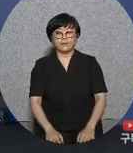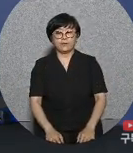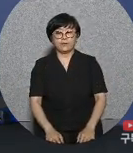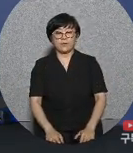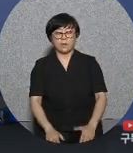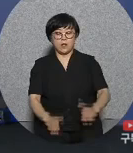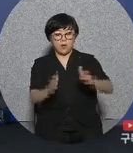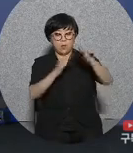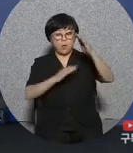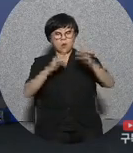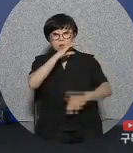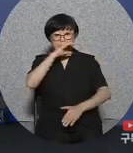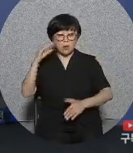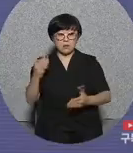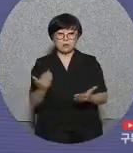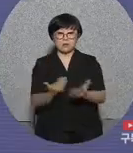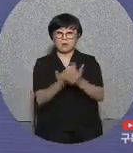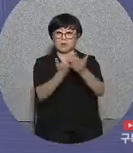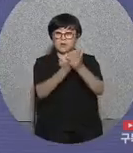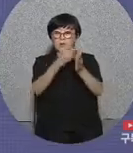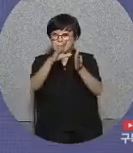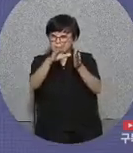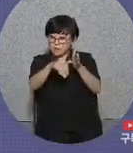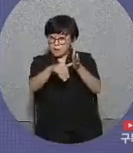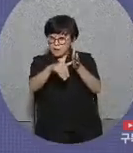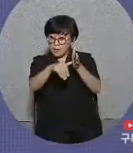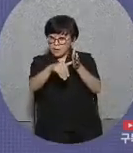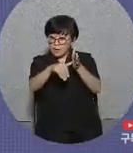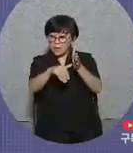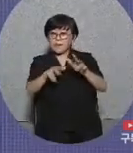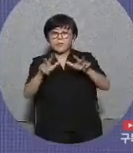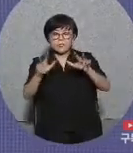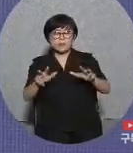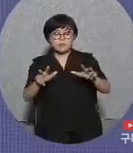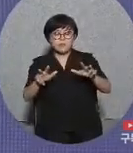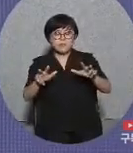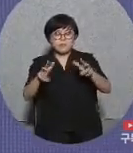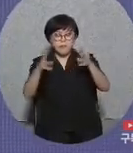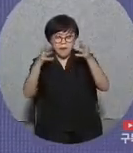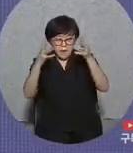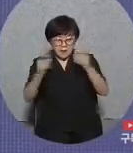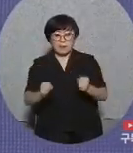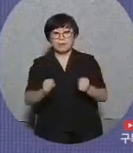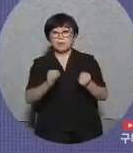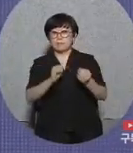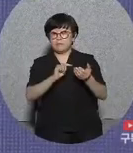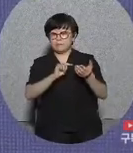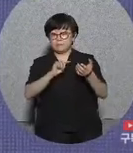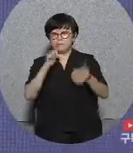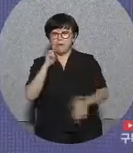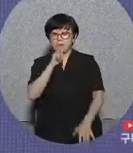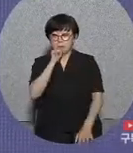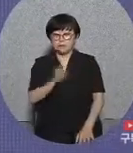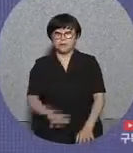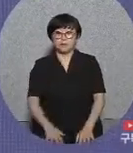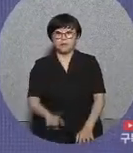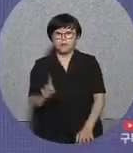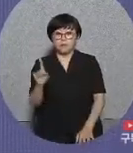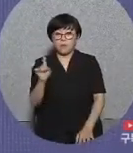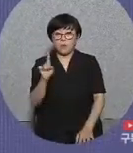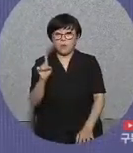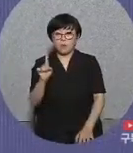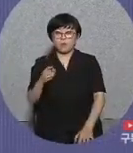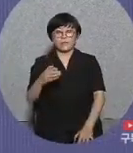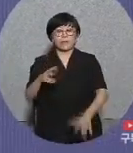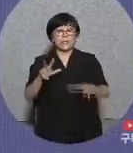공정 성장 시대에 화두에 대해서 말씀 드림 않습니다 현재 우리는